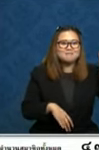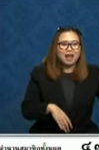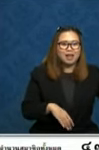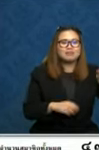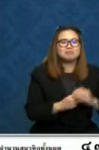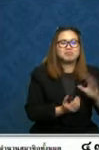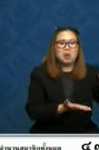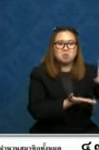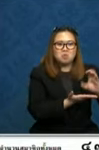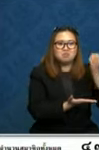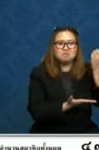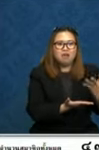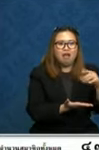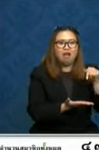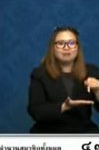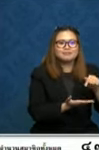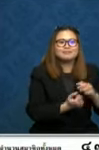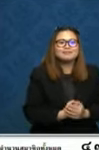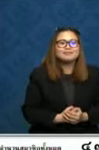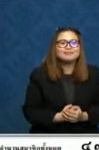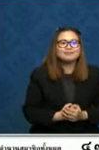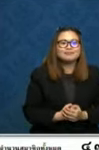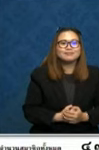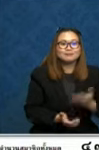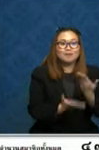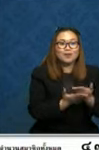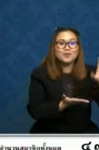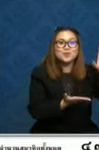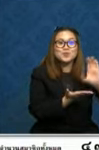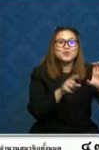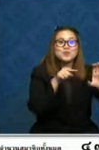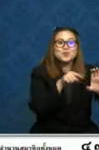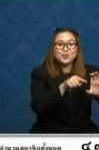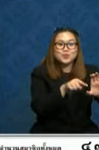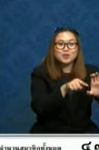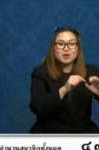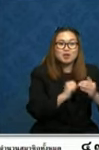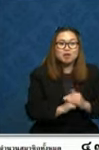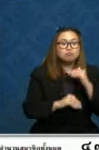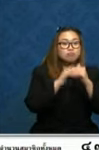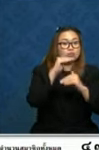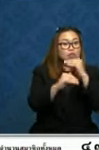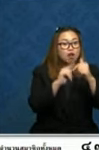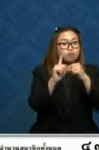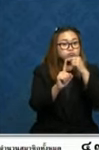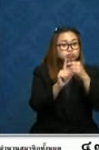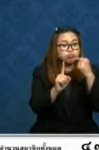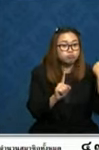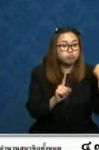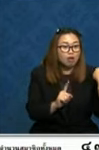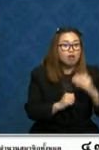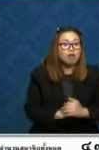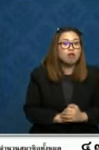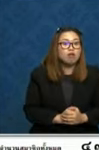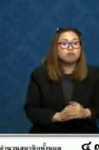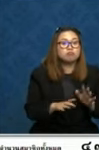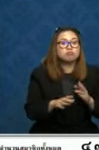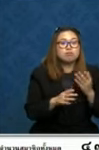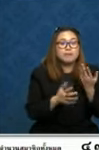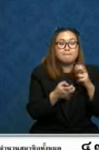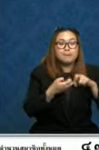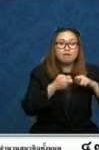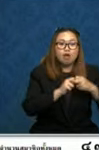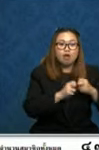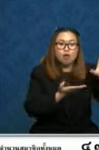อะมากนะคะซึ่งดิฉันอยากทราบว่างบประมาณในส่วนนี้สามารถสร้างผลในเชิงบวกแก่ชุมชนอย่างไรและมีความทับซ้อนกับหน่วยงานอื่น